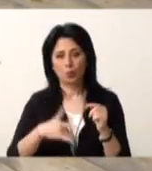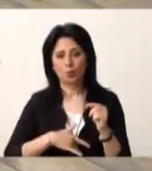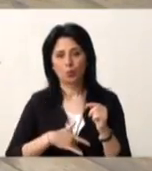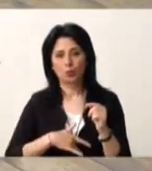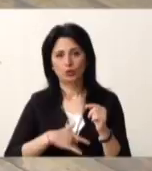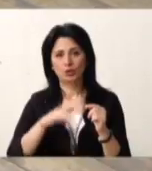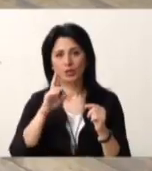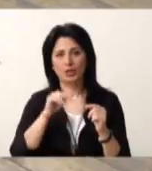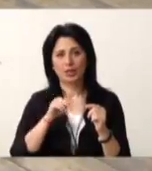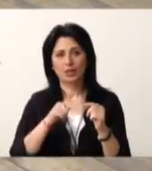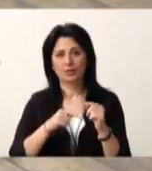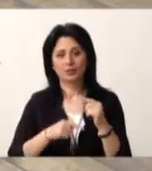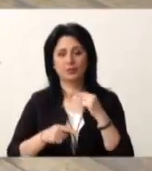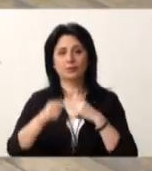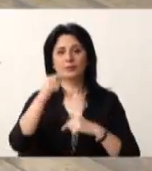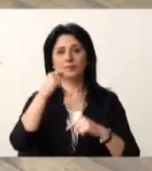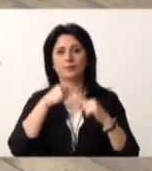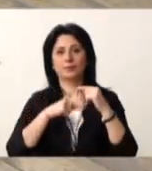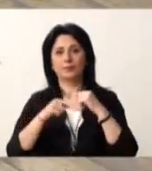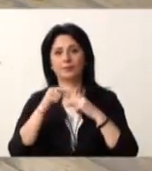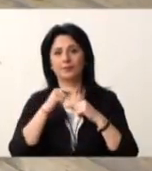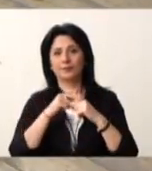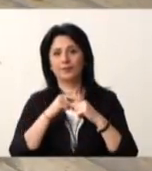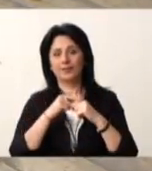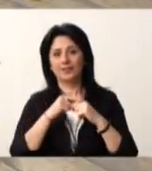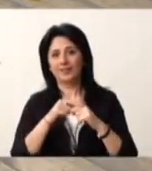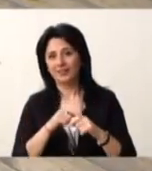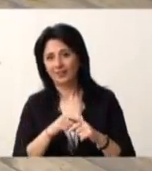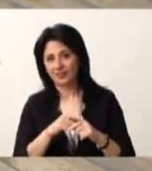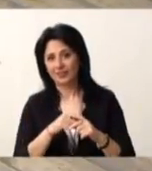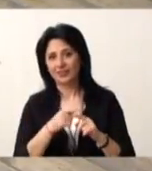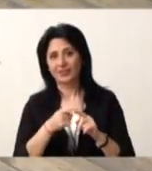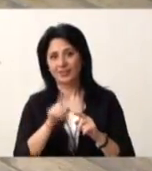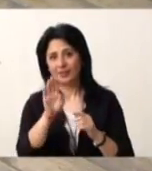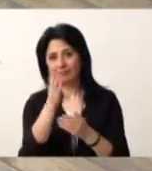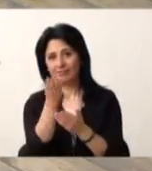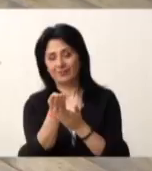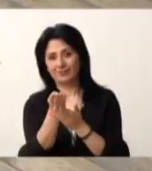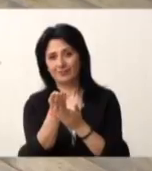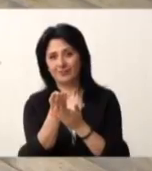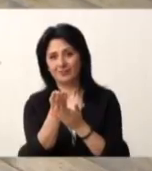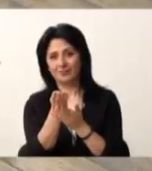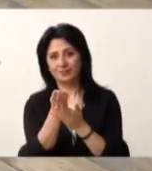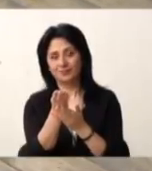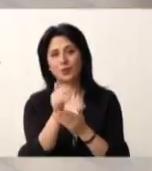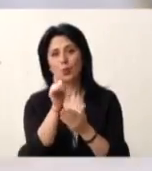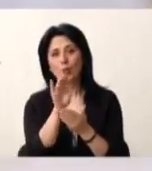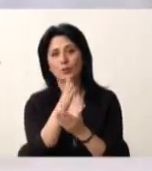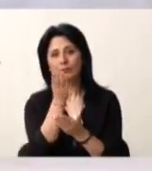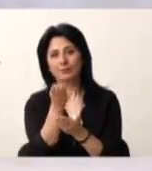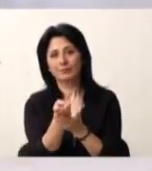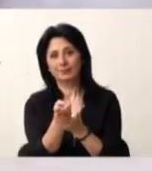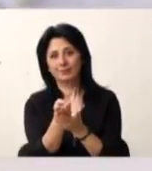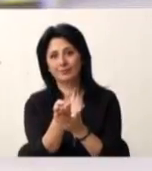კუჭიდან უკუდინება რომ მოხდეს. აი, დავითმა გადმოაყირა საყლაპავის მიმართულებით. აი, ბატონი ლევანი აჩვენებს, როგორ